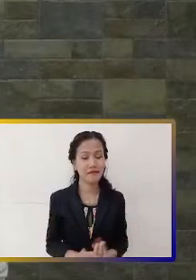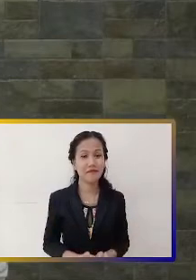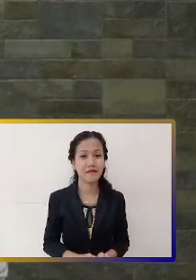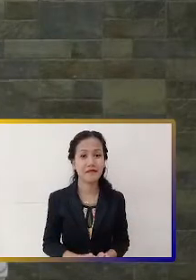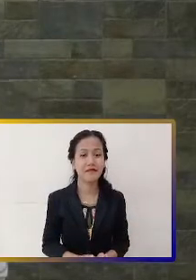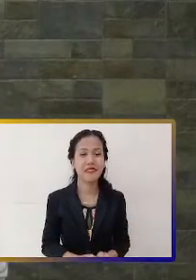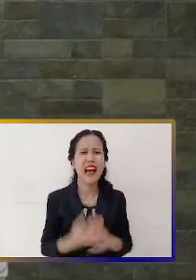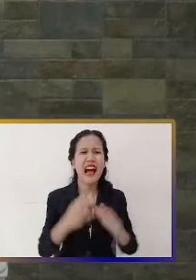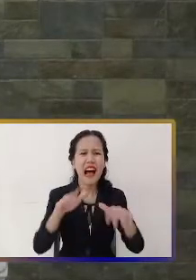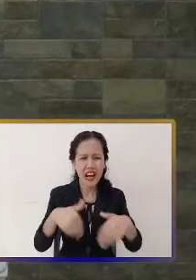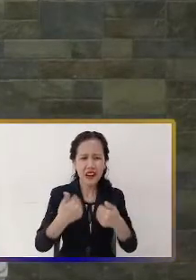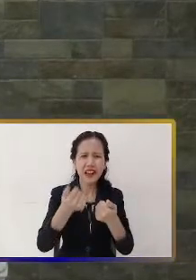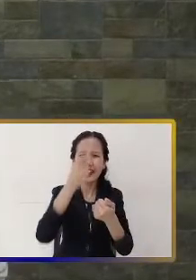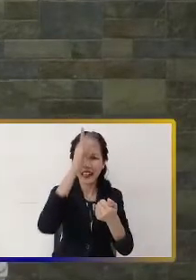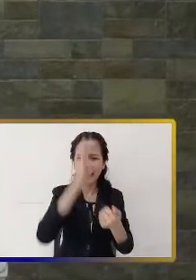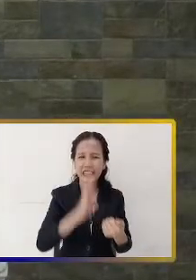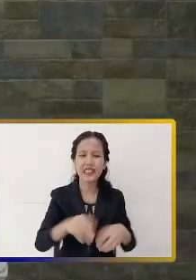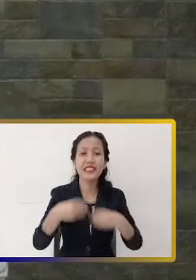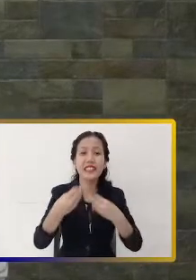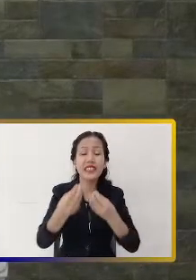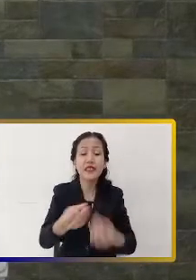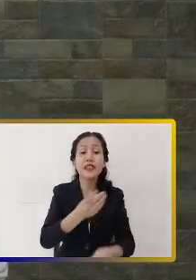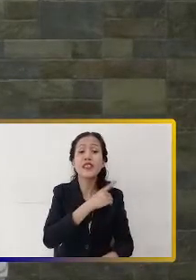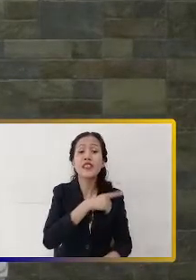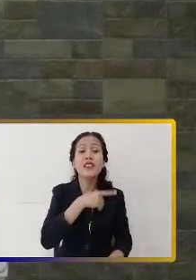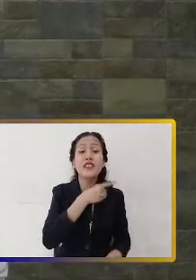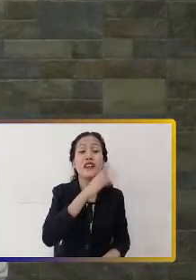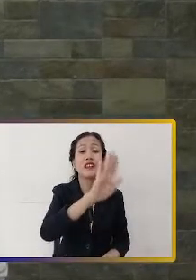Paano ibibigay ng Diyos ang desire ng ating puso?